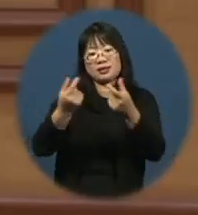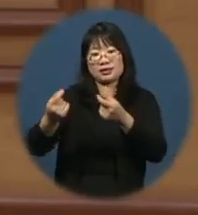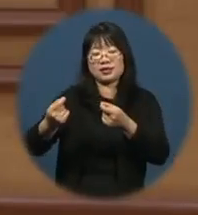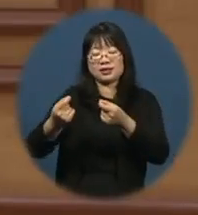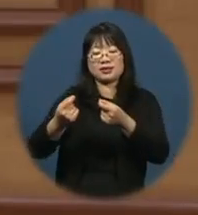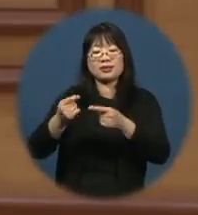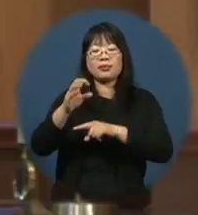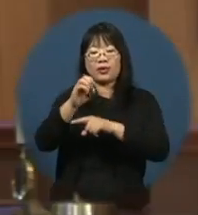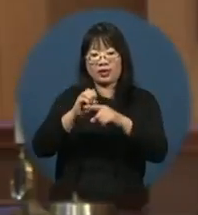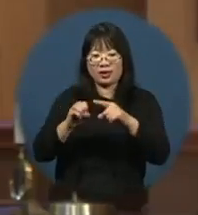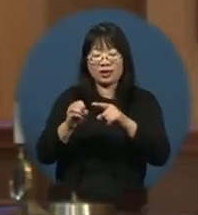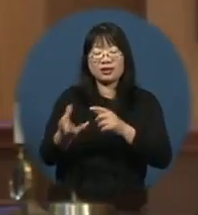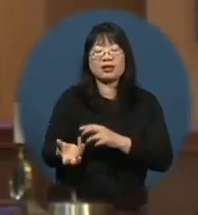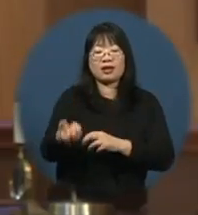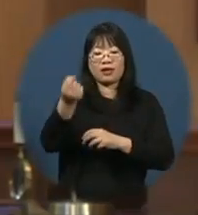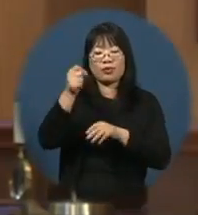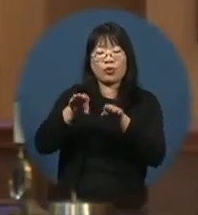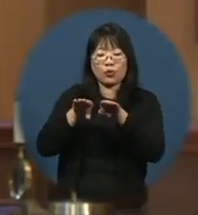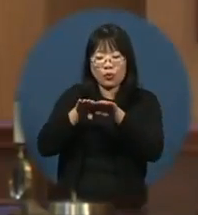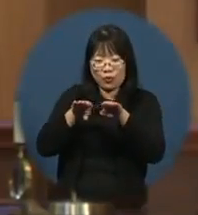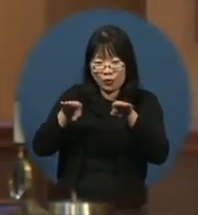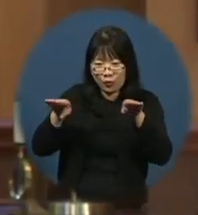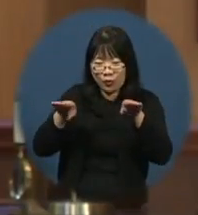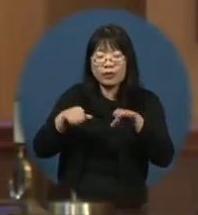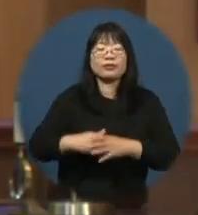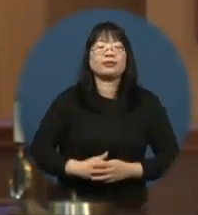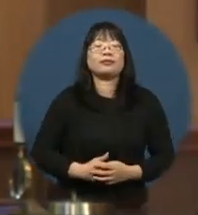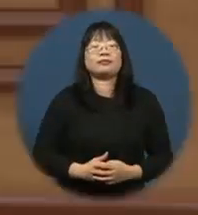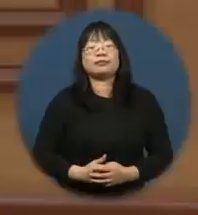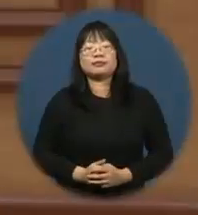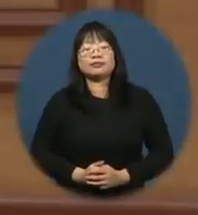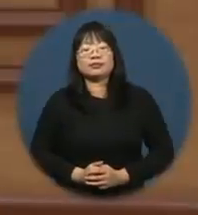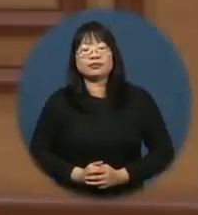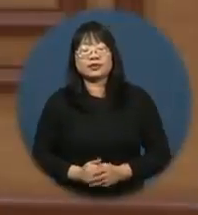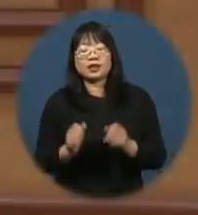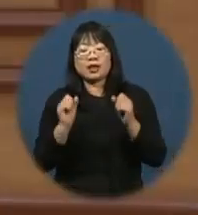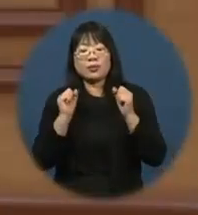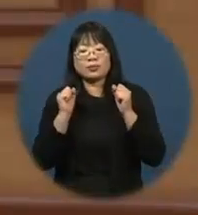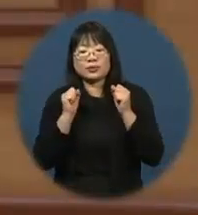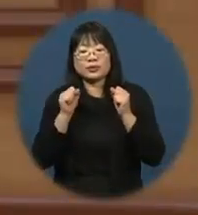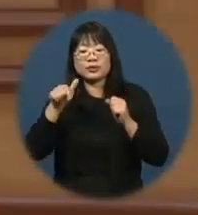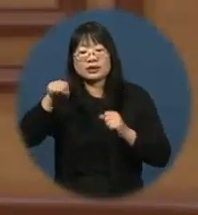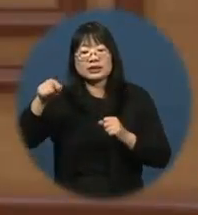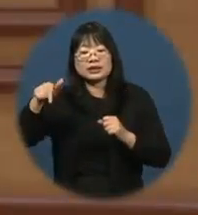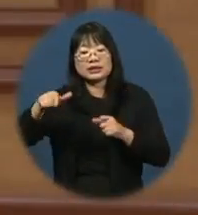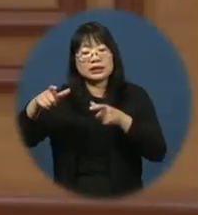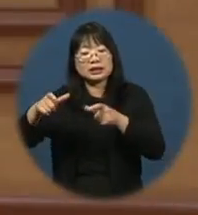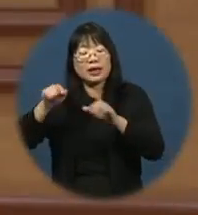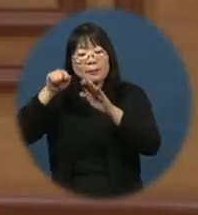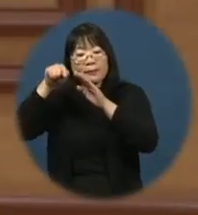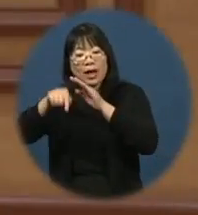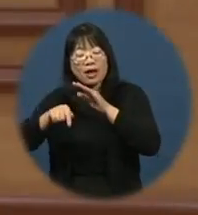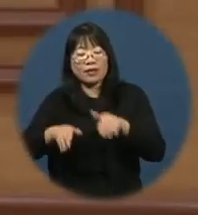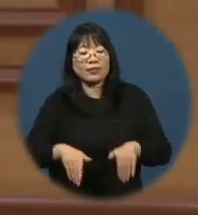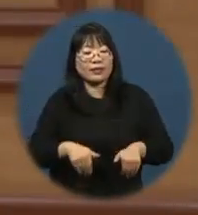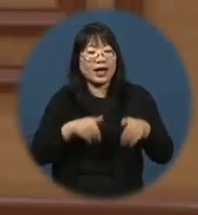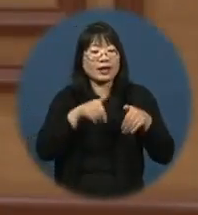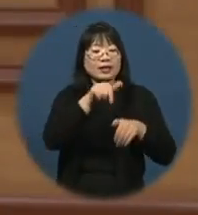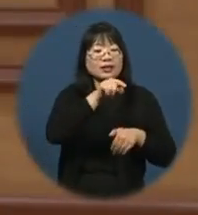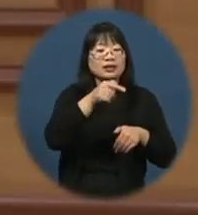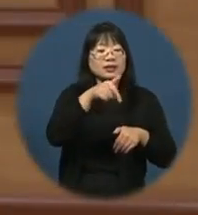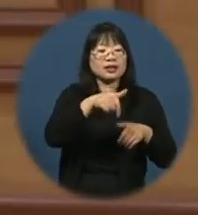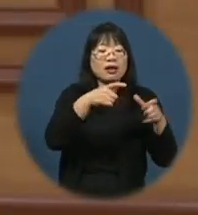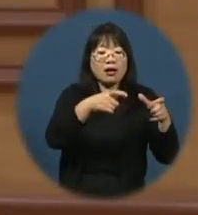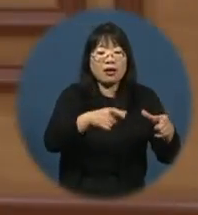농도로 아. 이 이산화탄소가 유지가 되고 있습니다. 그래요. 그래서 북극에도 가도 그 이산화탄소, 남극도